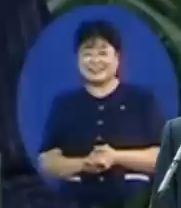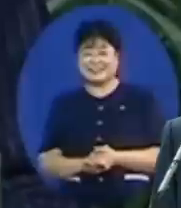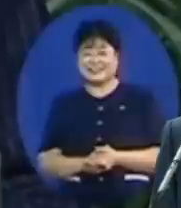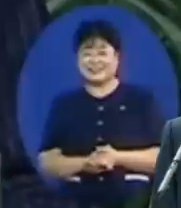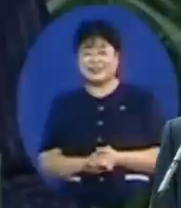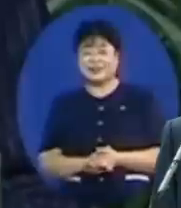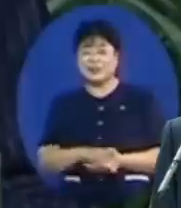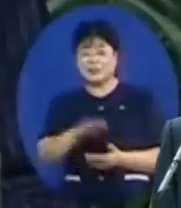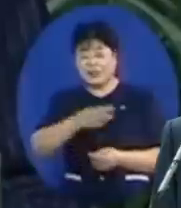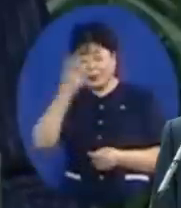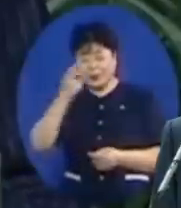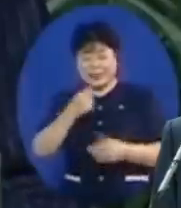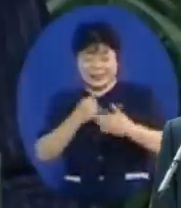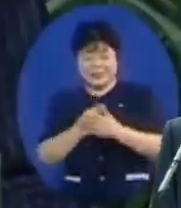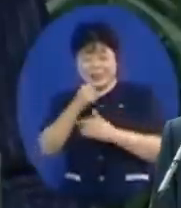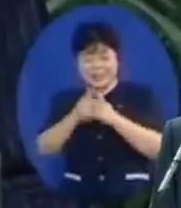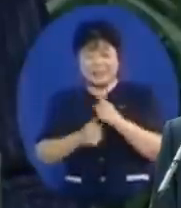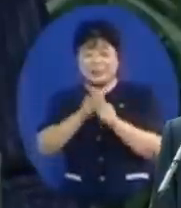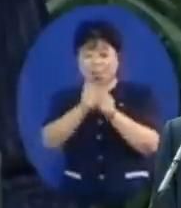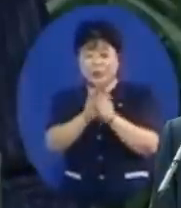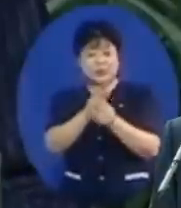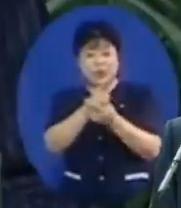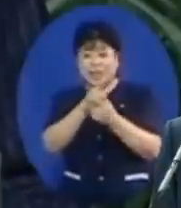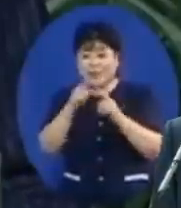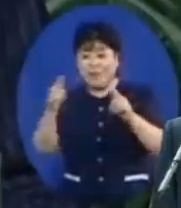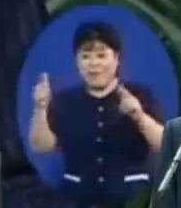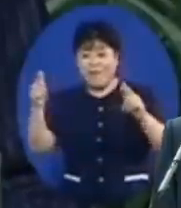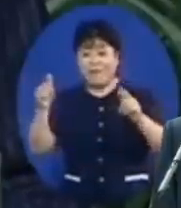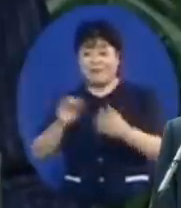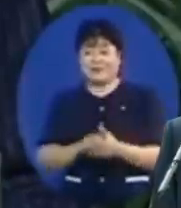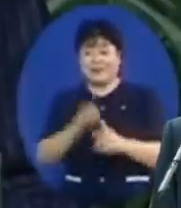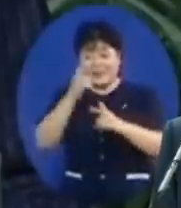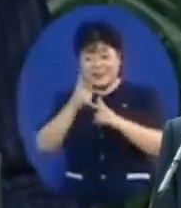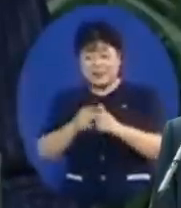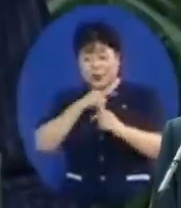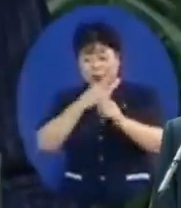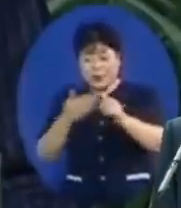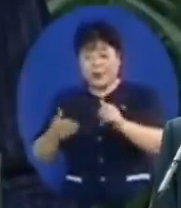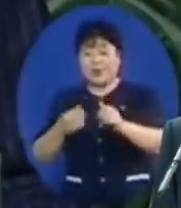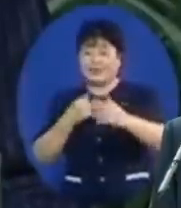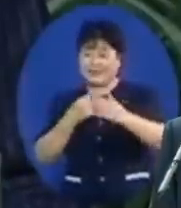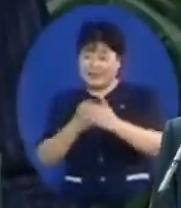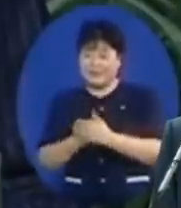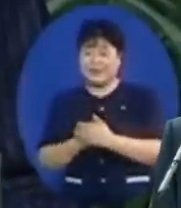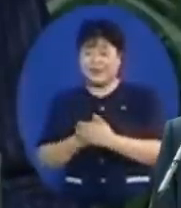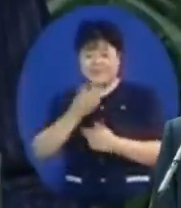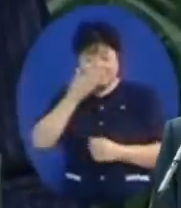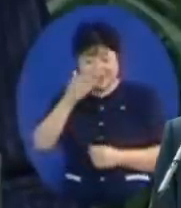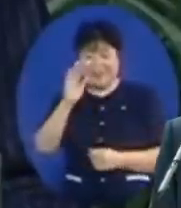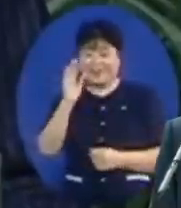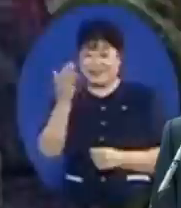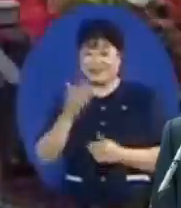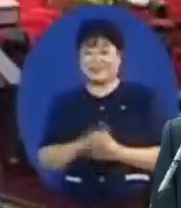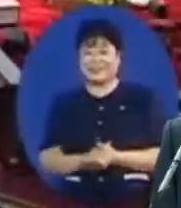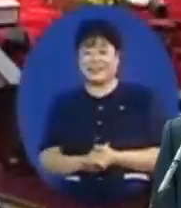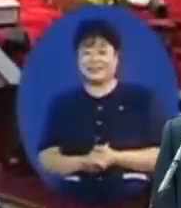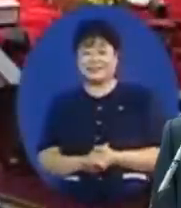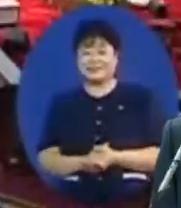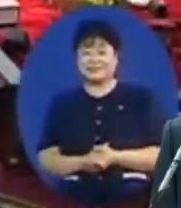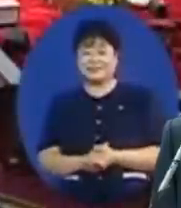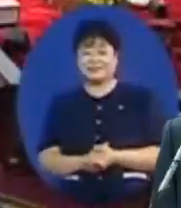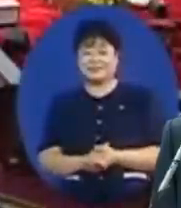우리가 잘나서 하나님 나라에 들어갈 수 있는 것이 아니라 예수님의 보혈 덕분에 들어가는 것입니다.